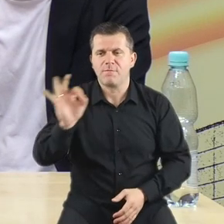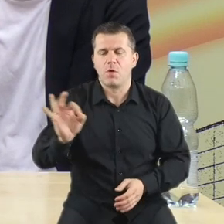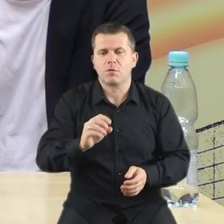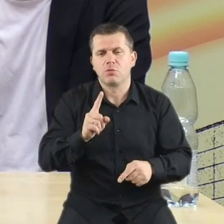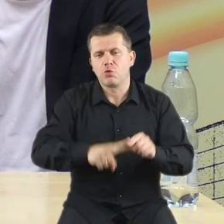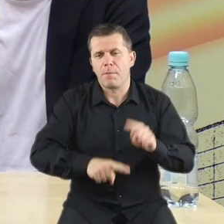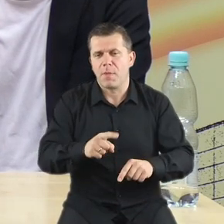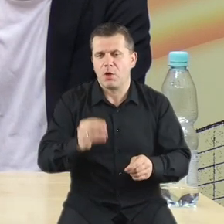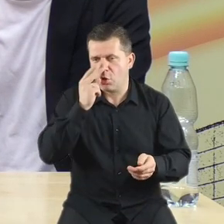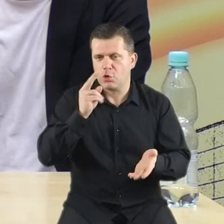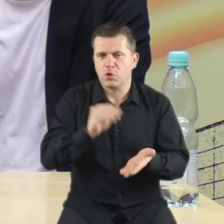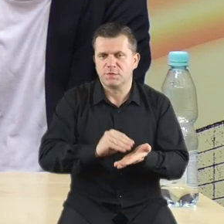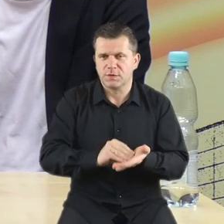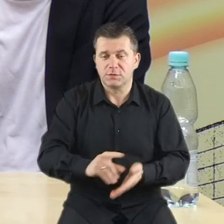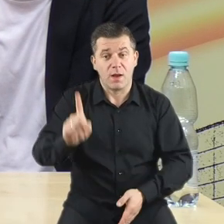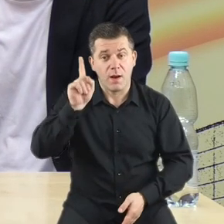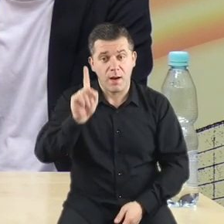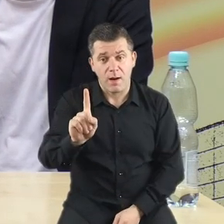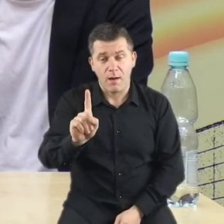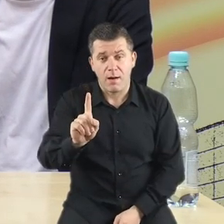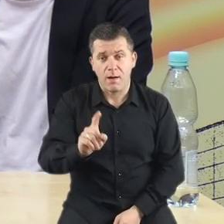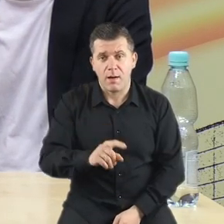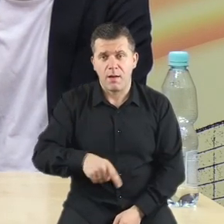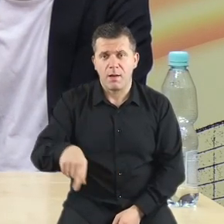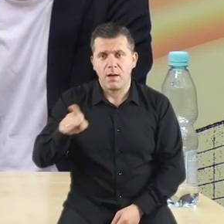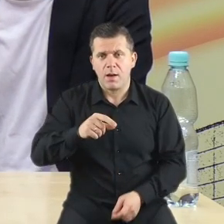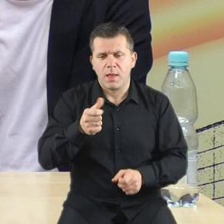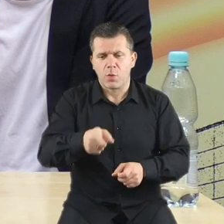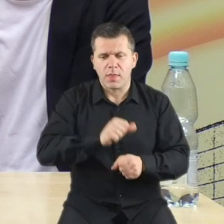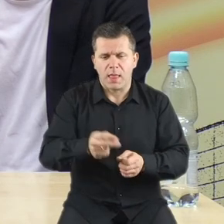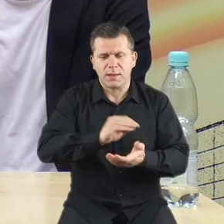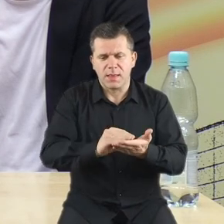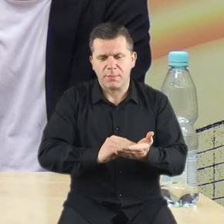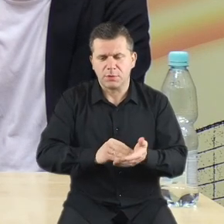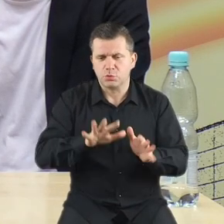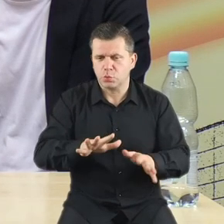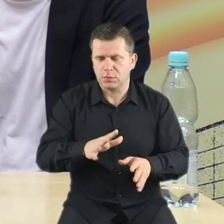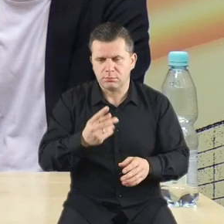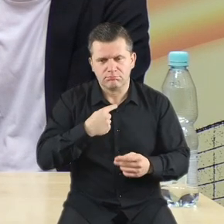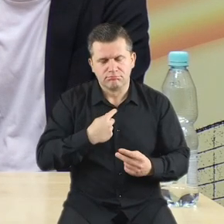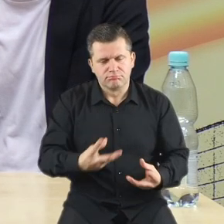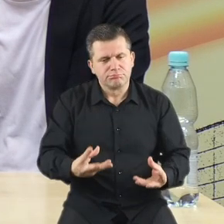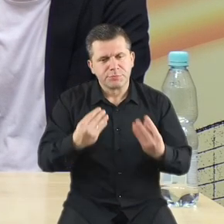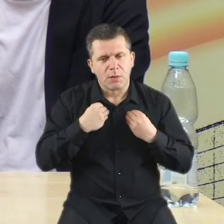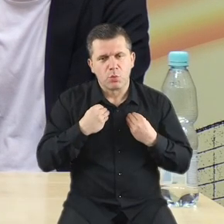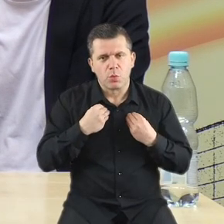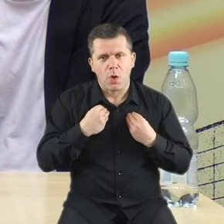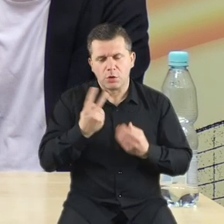ale tak jest to napisane, że jest zajmujące i czyta się to w jakiś taki niezwykły